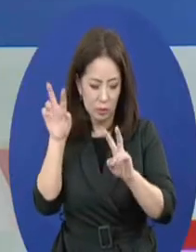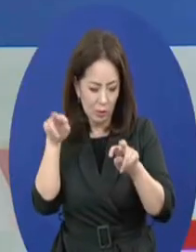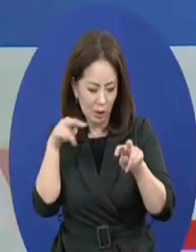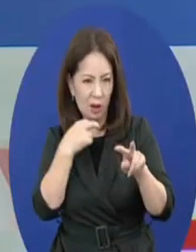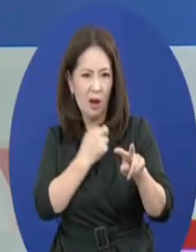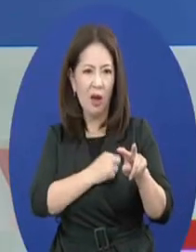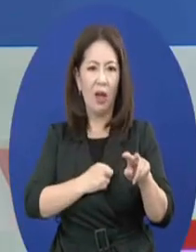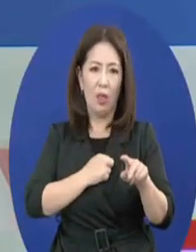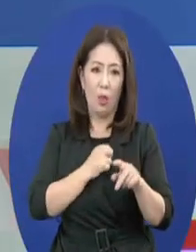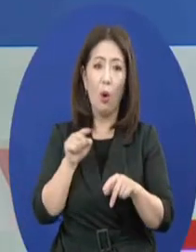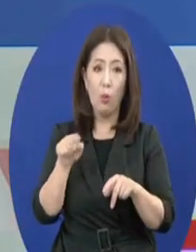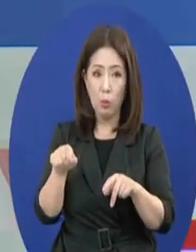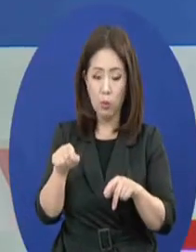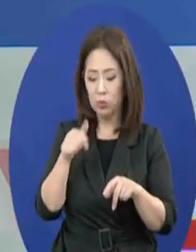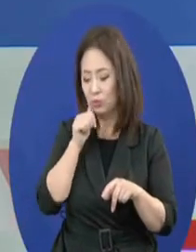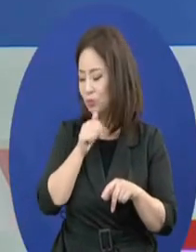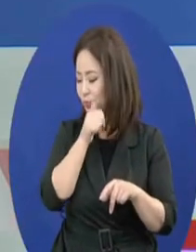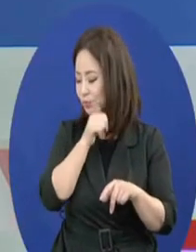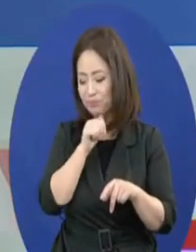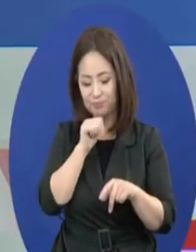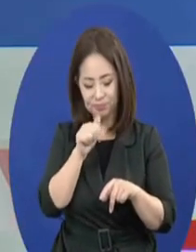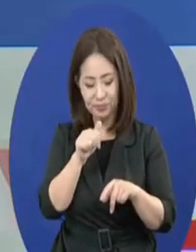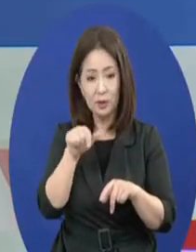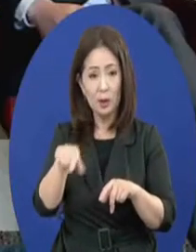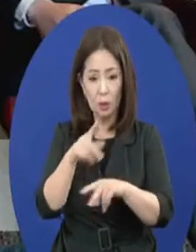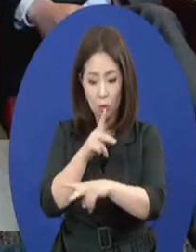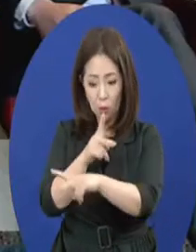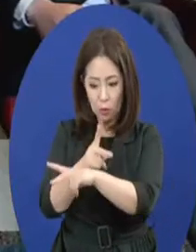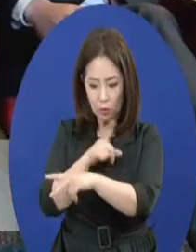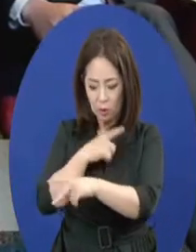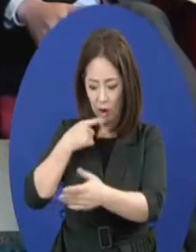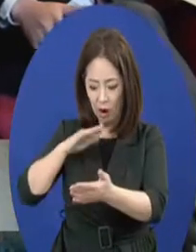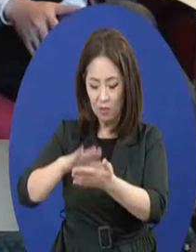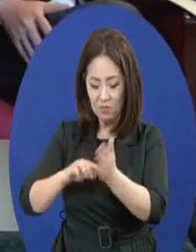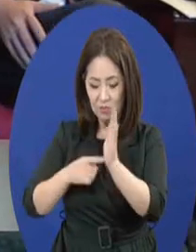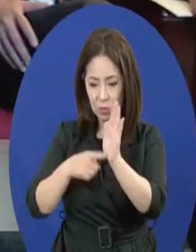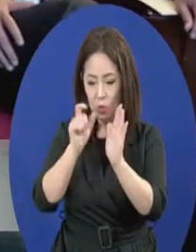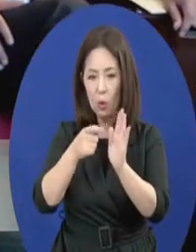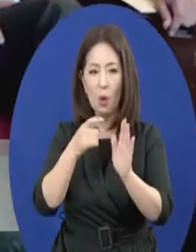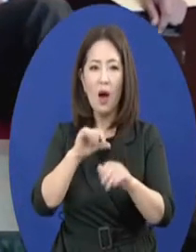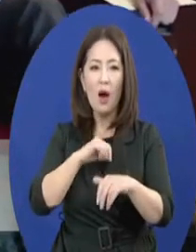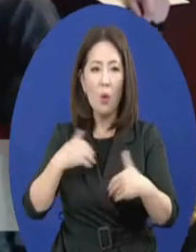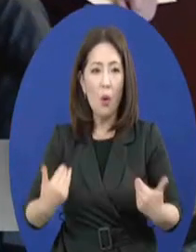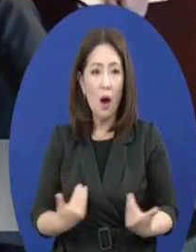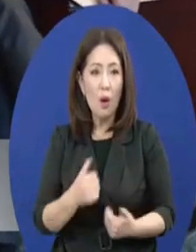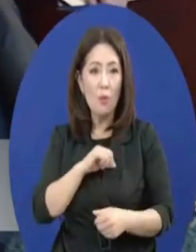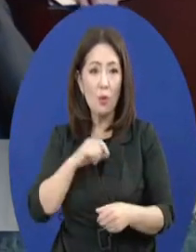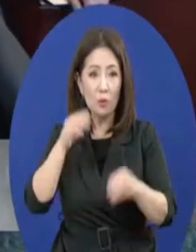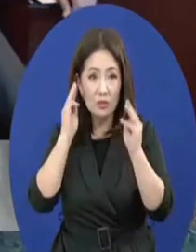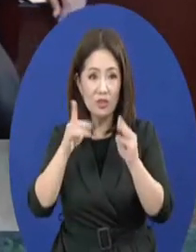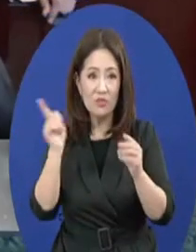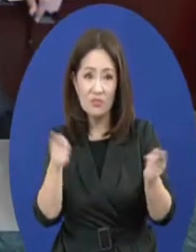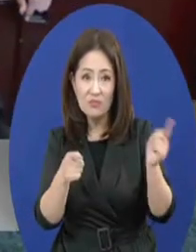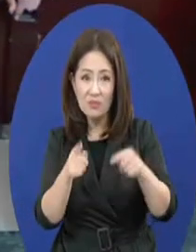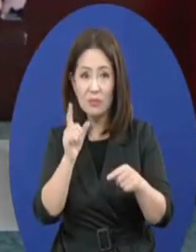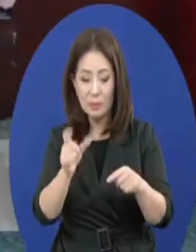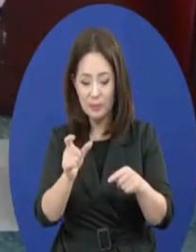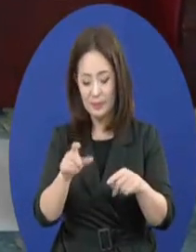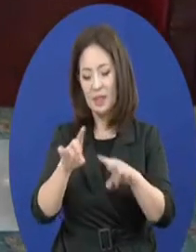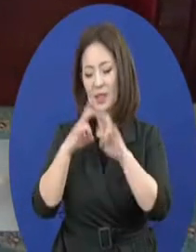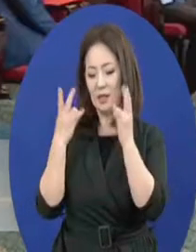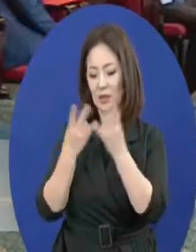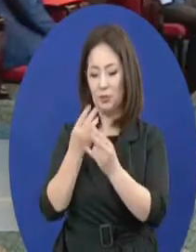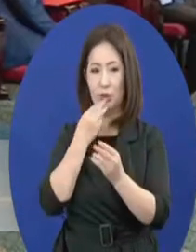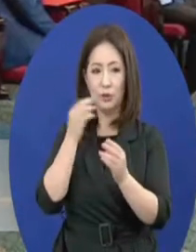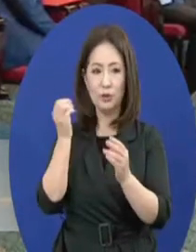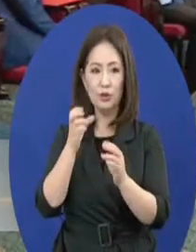болсон нууц биш. Хуульч хүн бол тангараг өргөсөн хүний хувь зээ шийддэг улс. Энэ үүргээ ёс зүйтэй биелүүлж чадвал нийгмийн шударга ёсны